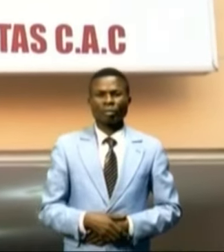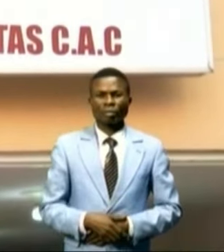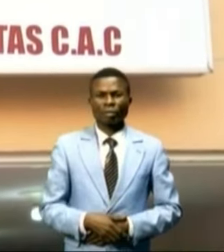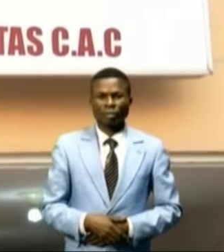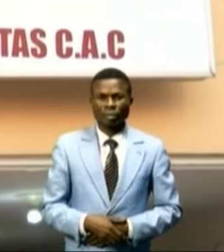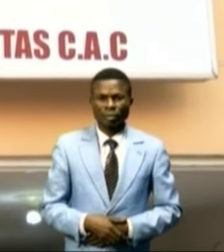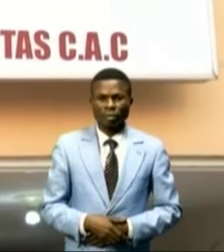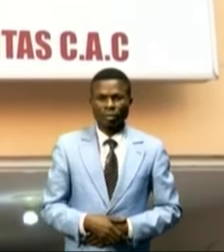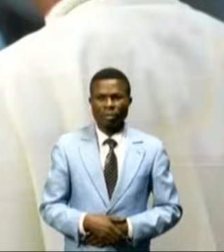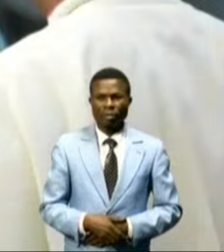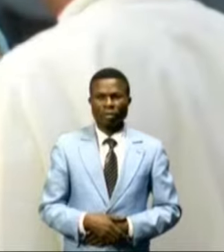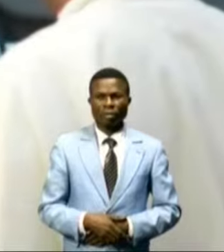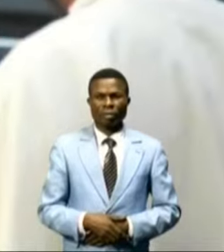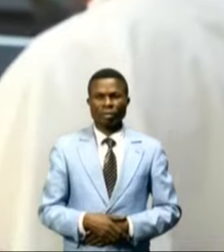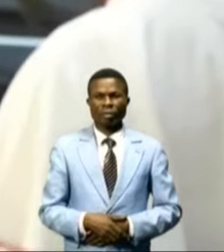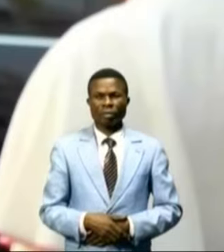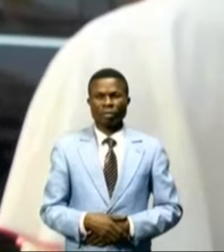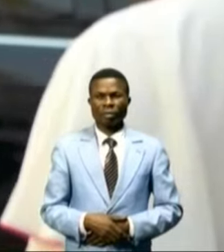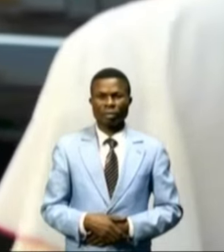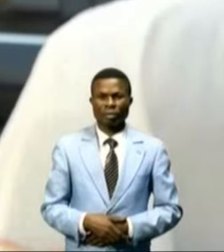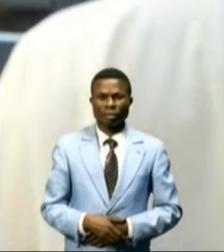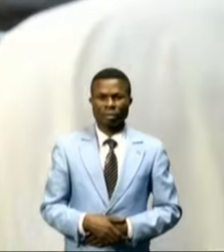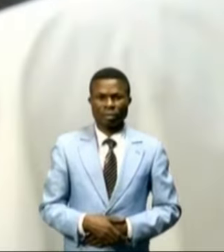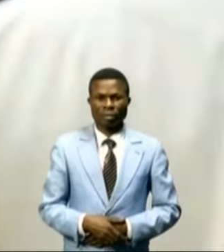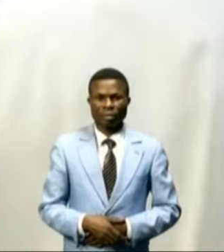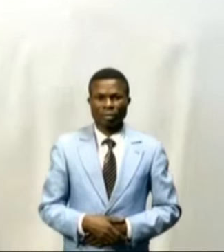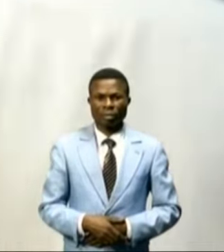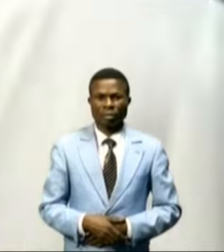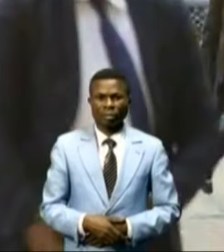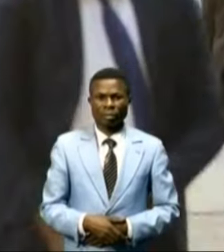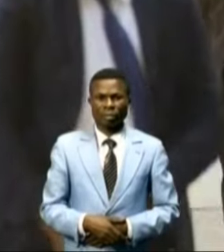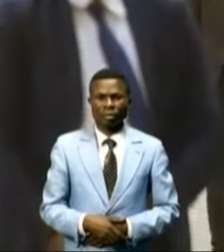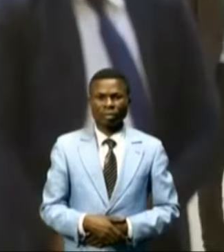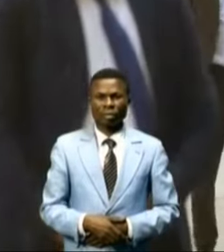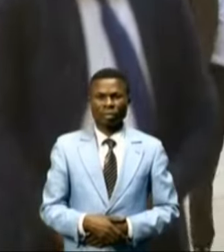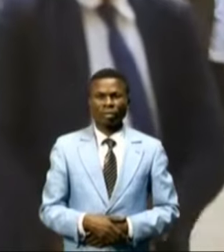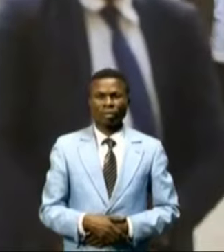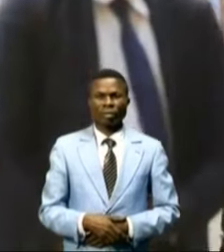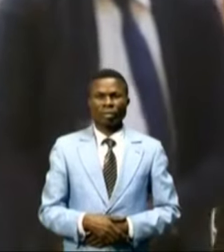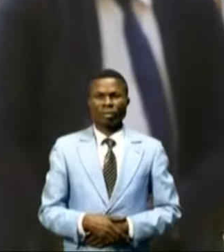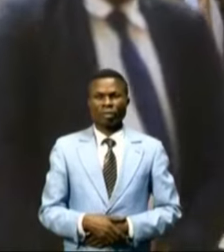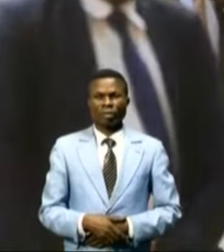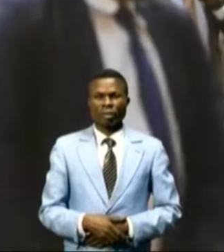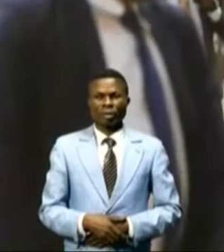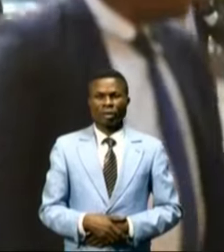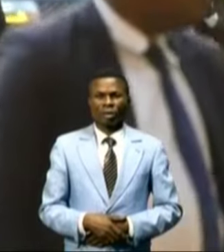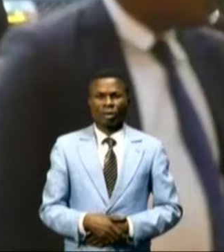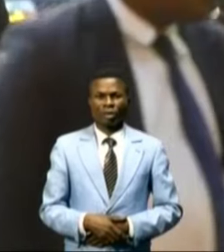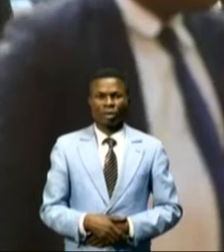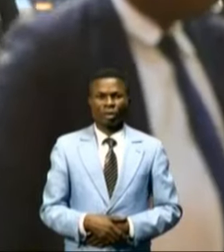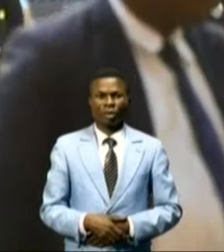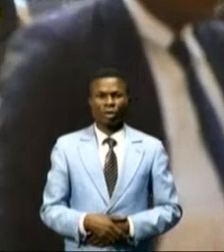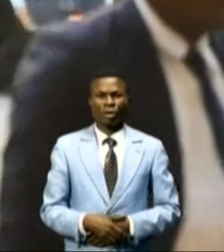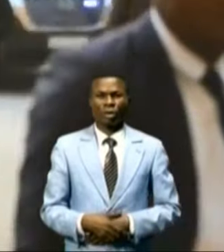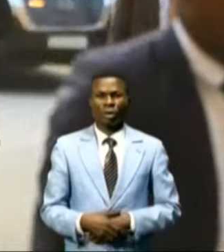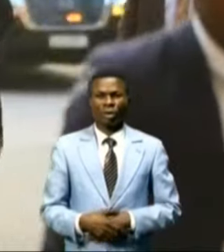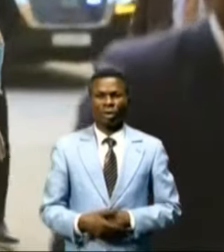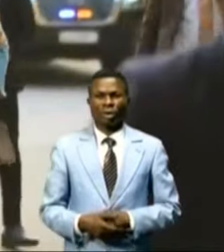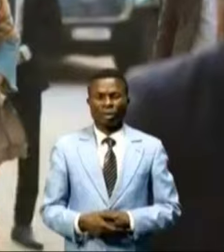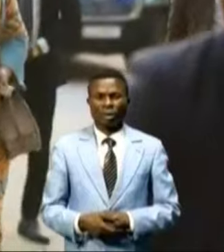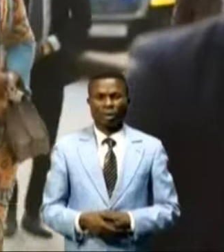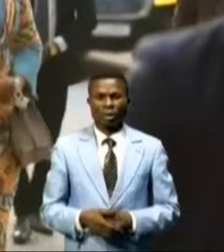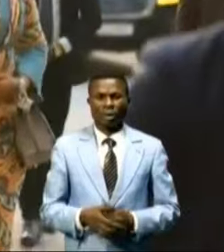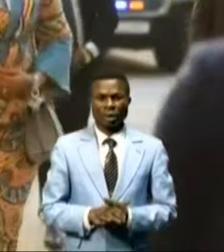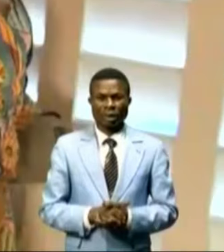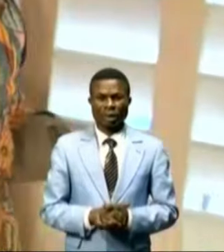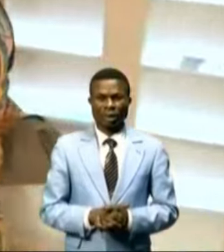Depuis juillet 2022, des accords ont été signés entre l'État congolais et la CENCO. Des accords définissant le statut juridique